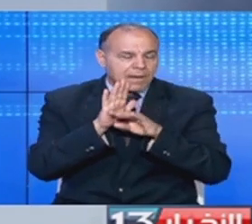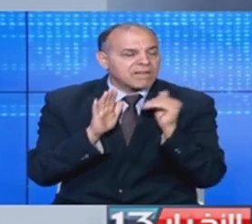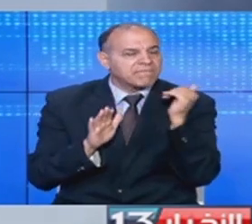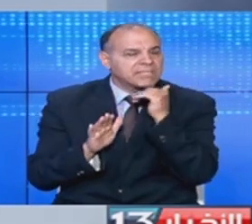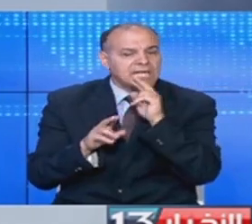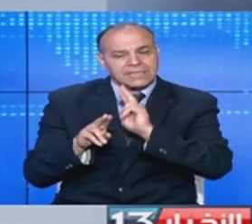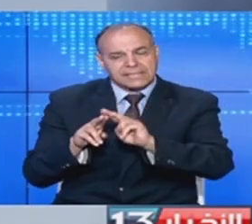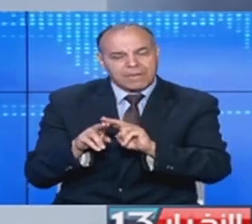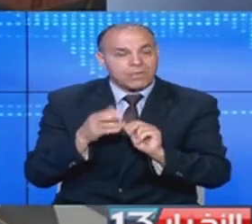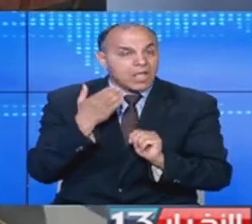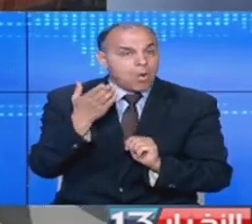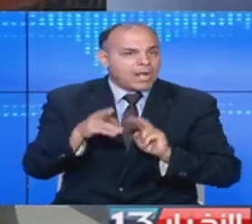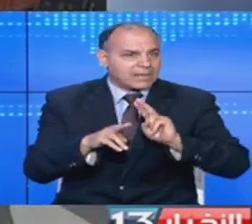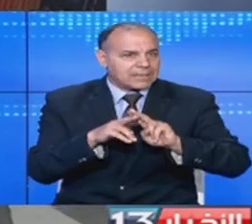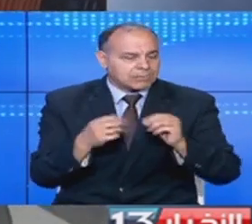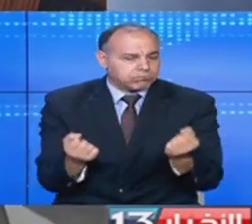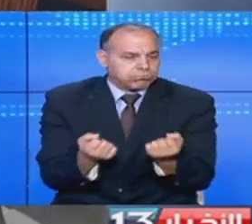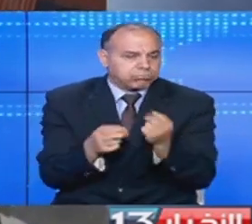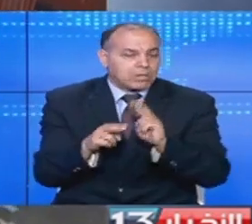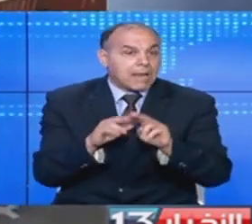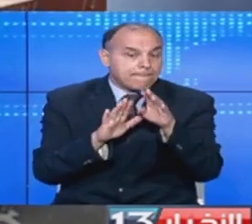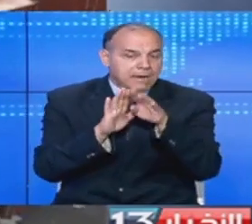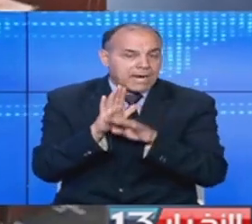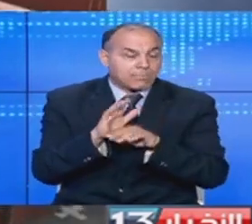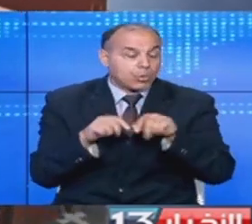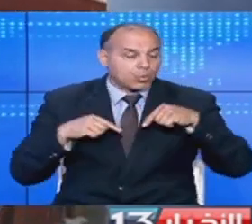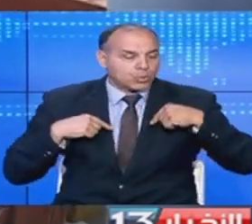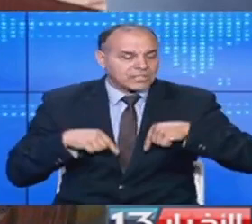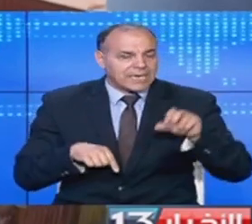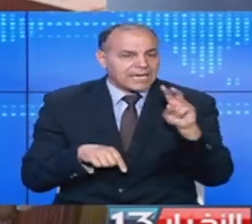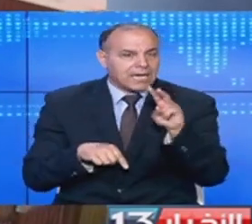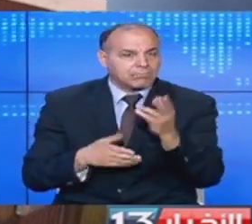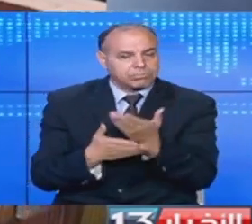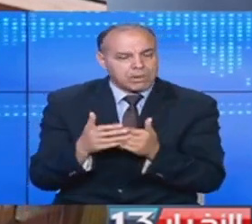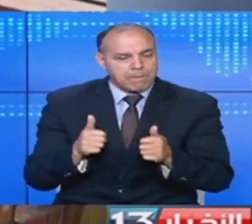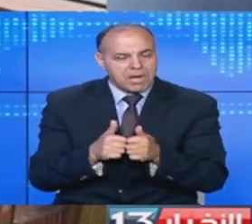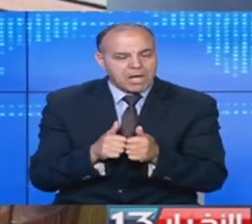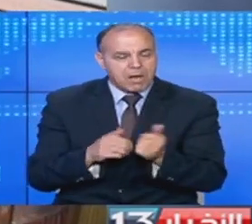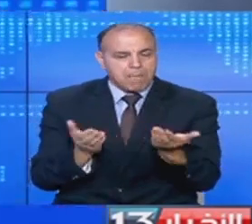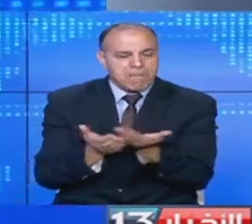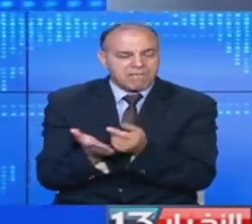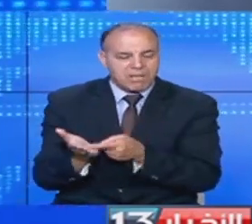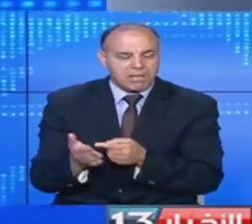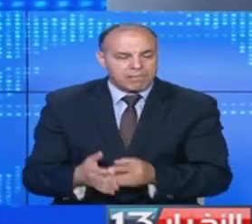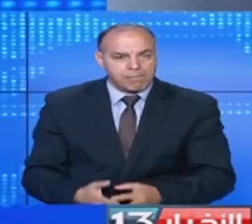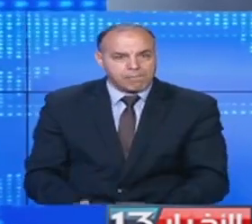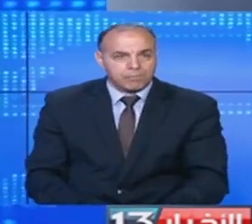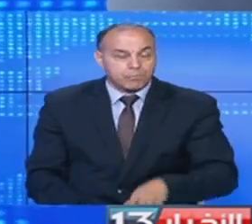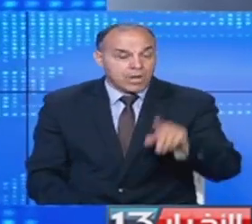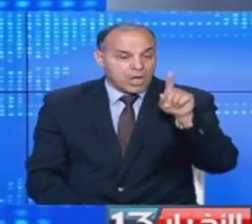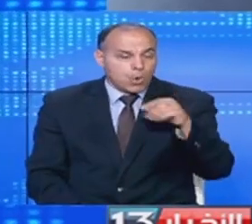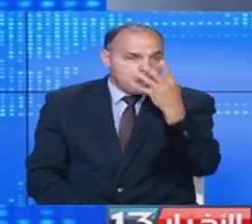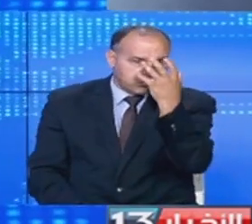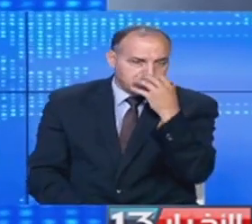عاجل للإصلاح وتحسين النشاط، وهي استراتيجية الوزارة في تعاطيها مع هذا الملف. في يوم